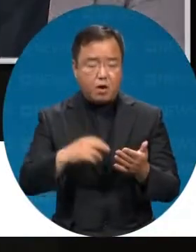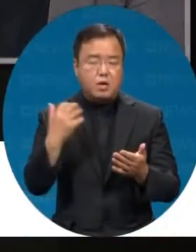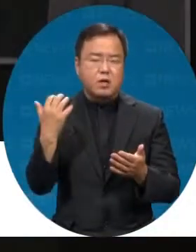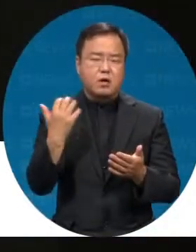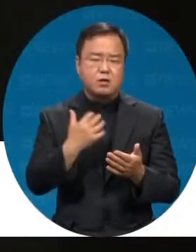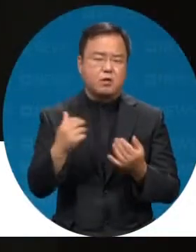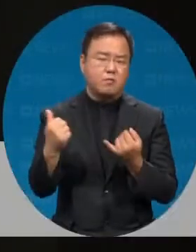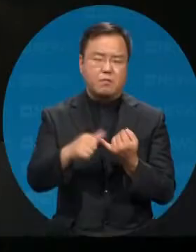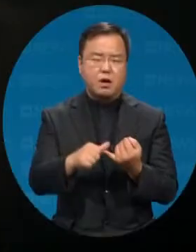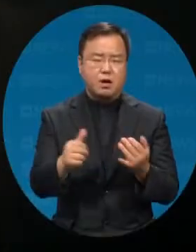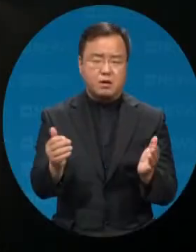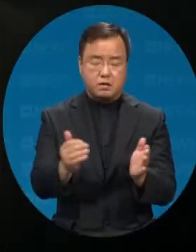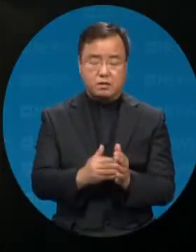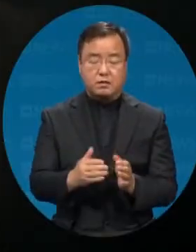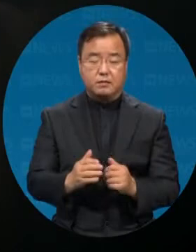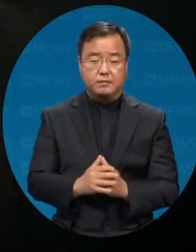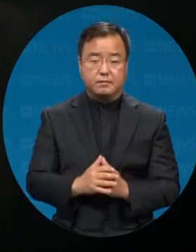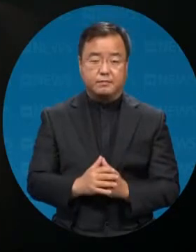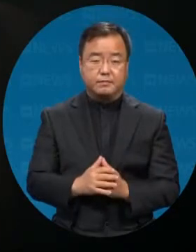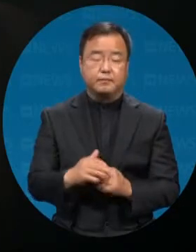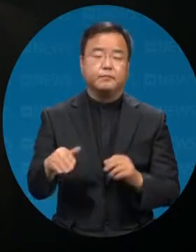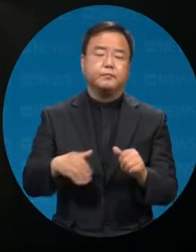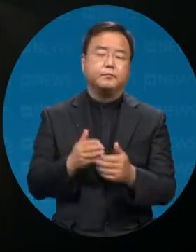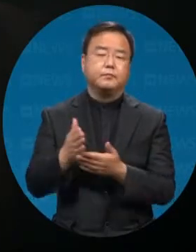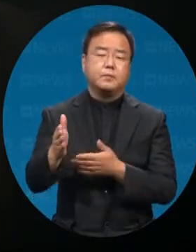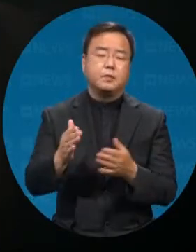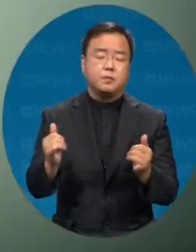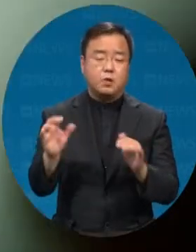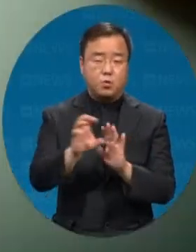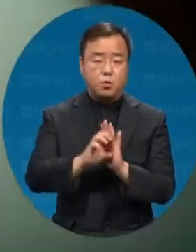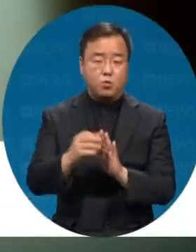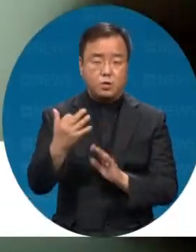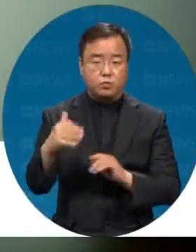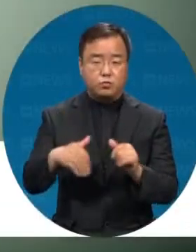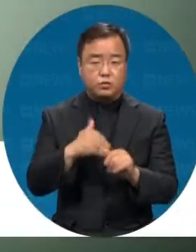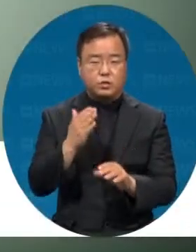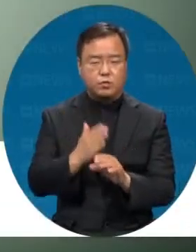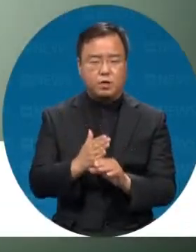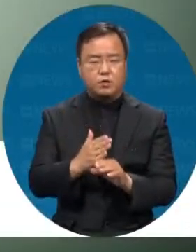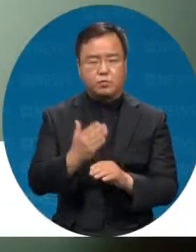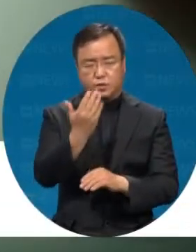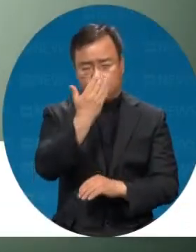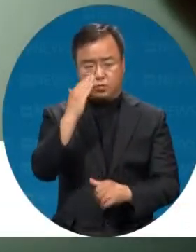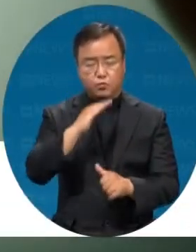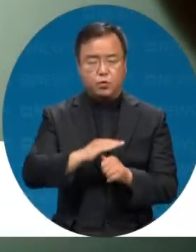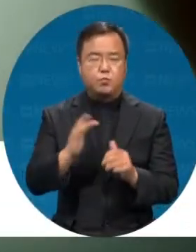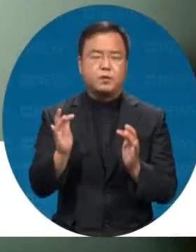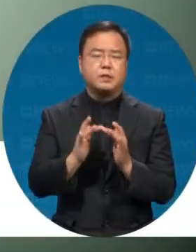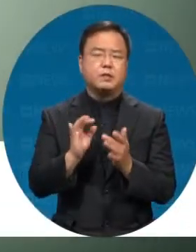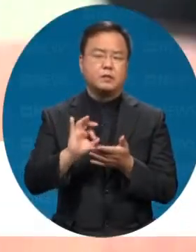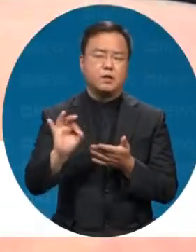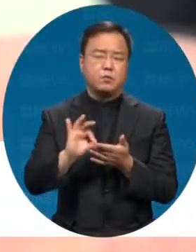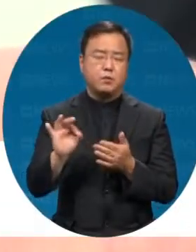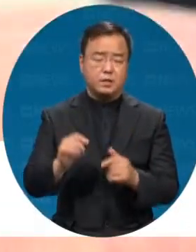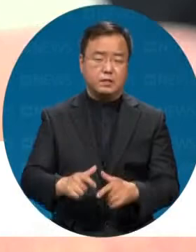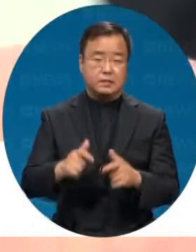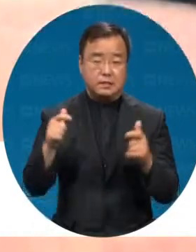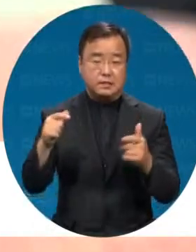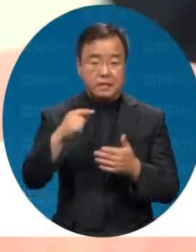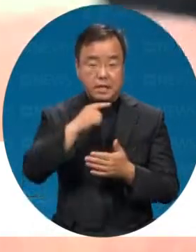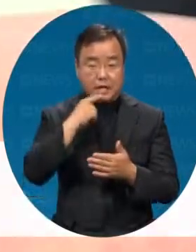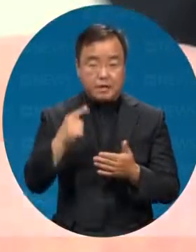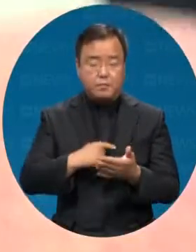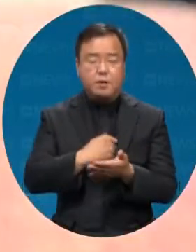까지 상당 전문가들은 특히 코론 알고 상황이 후에 청소년들의 온라인 활동이 많아지면서 피해 대상이 다양해지고